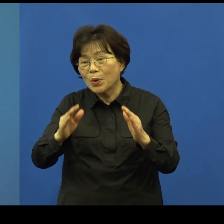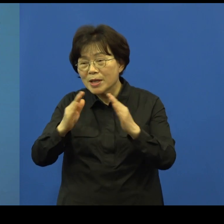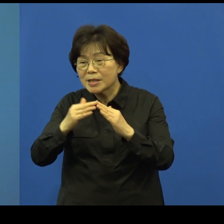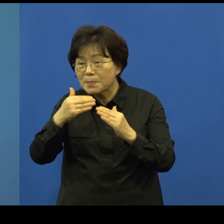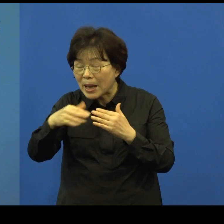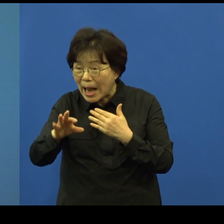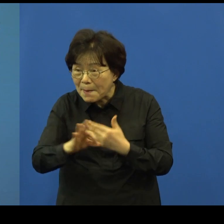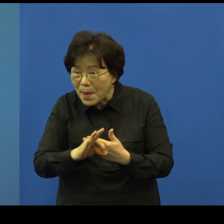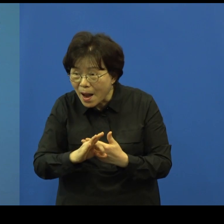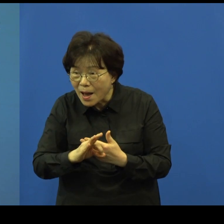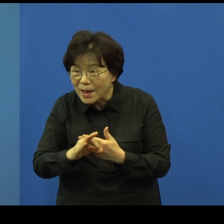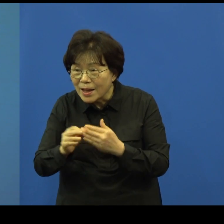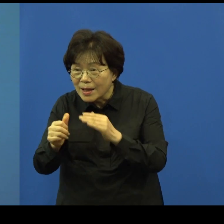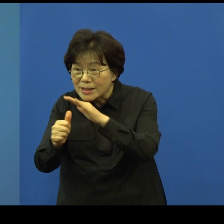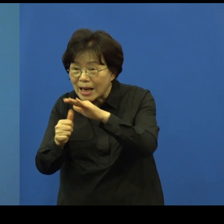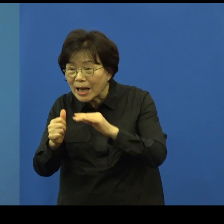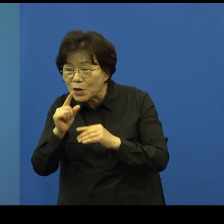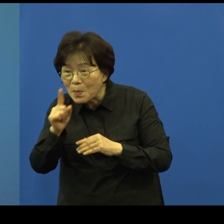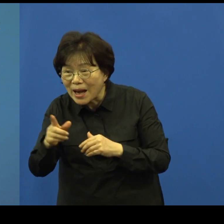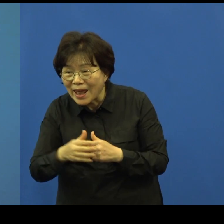혹시 저녁에 차려 오신 부부들